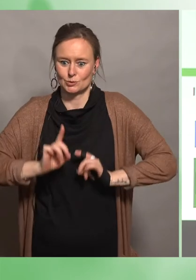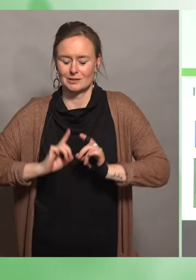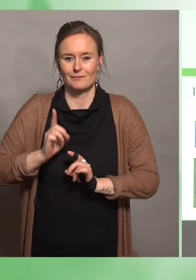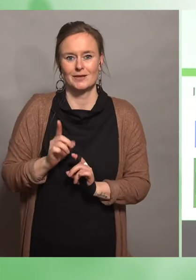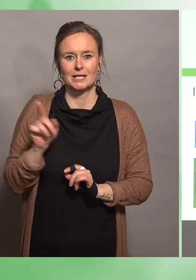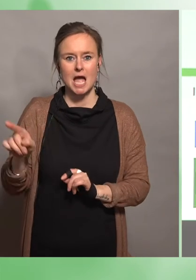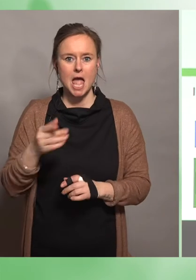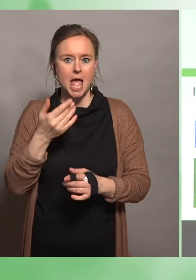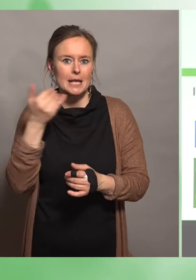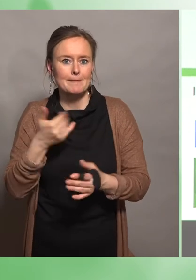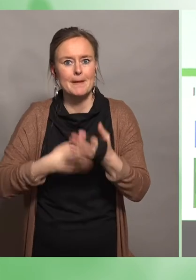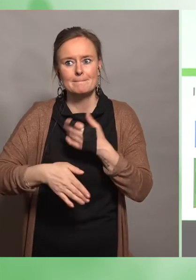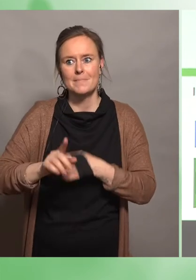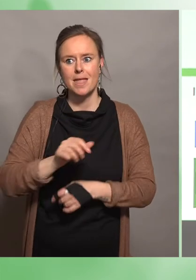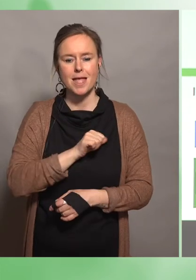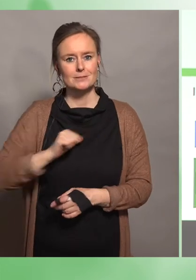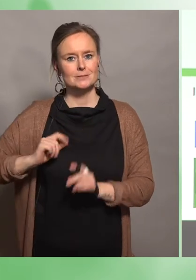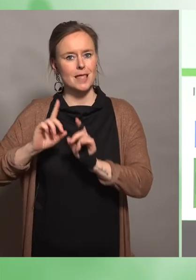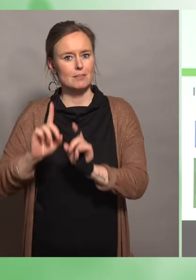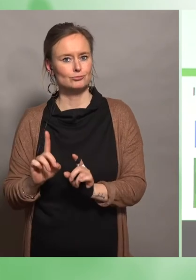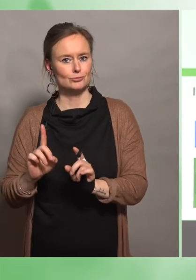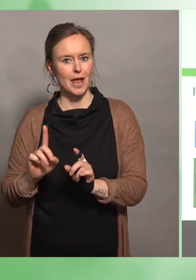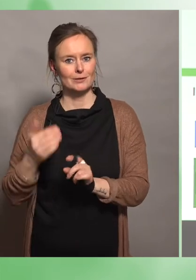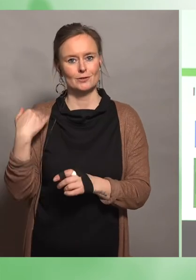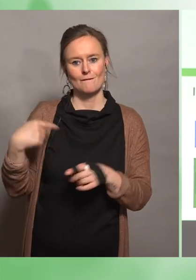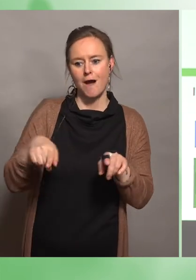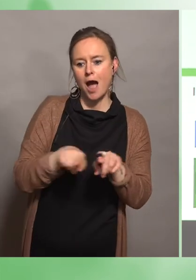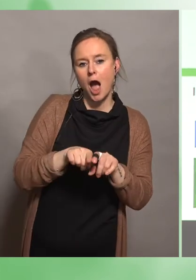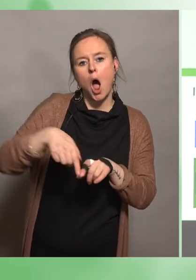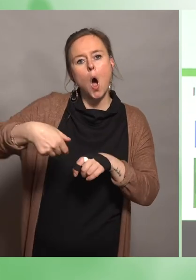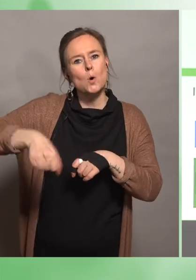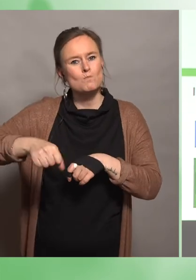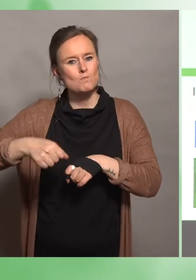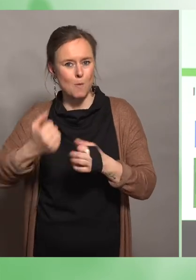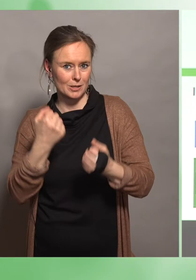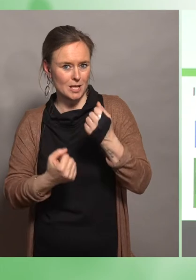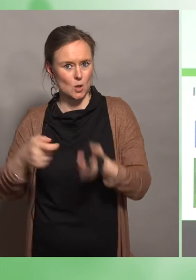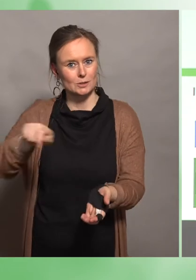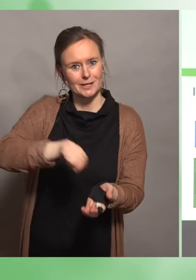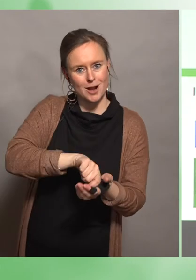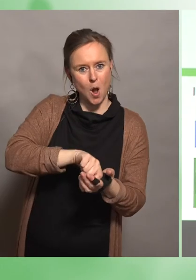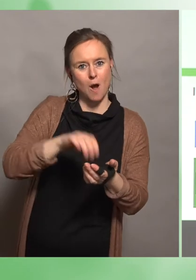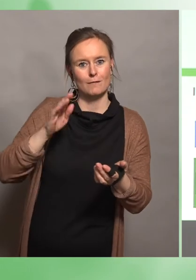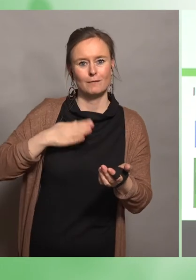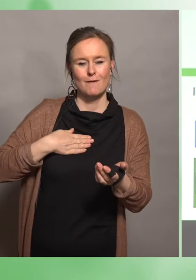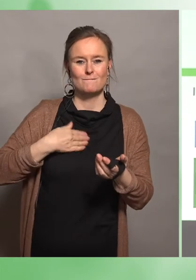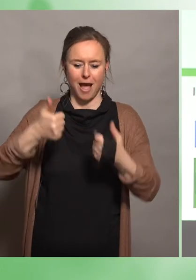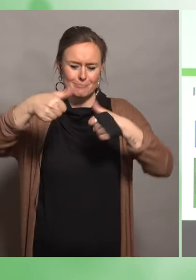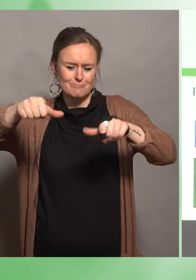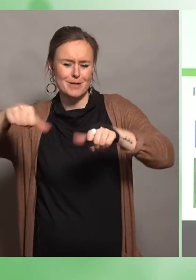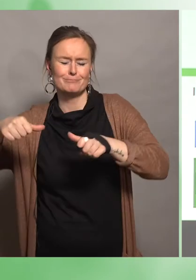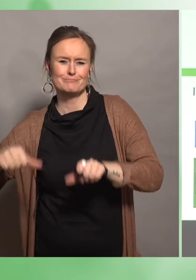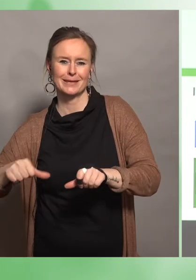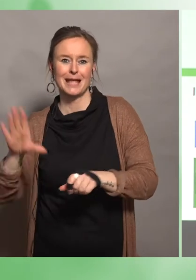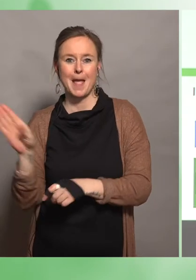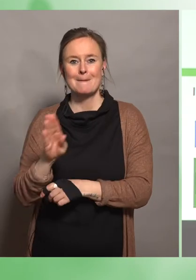immer mehr selbstständiger geworden ist, hat sich dann ein Moped-Auto gekauft. Dieses Moped-Auto haben wir dann bepickt mit unserem Firmenlogo und